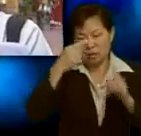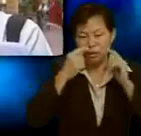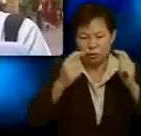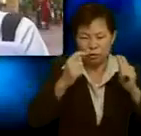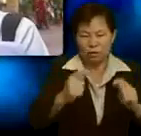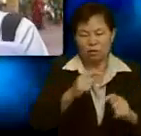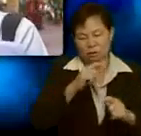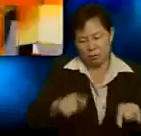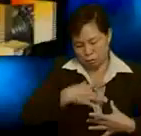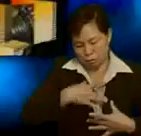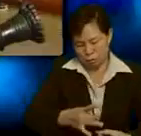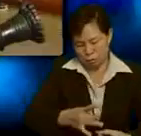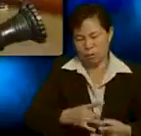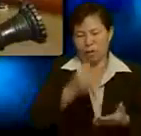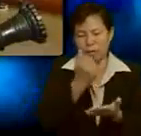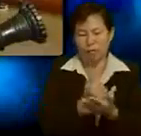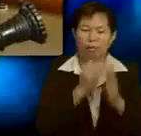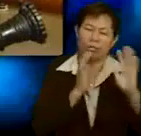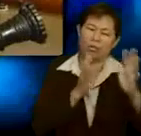tapi suka melepak.